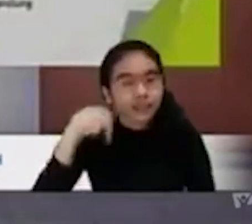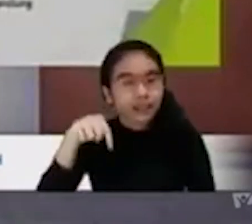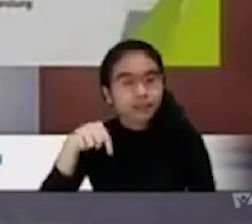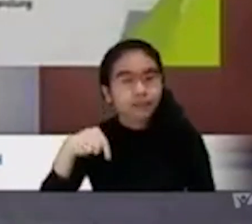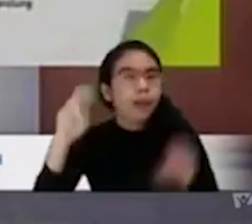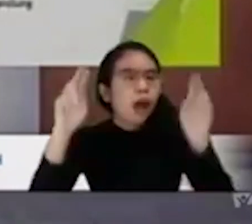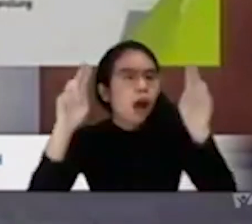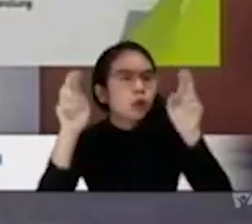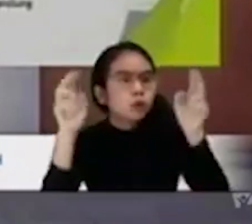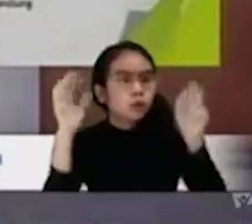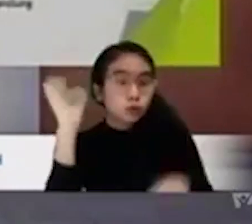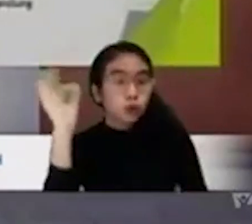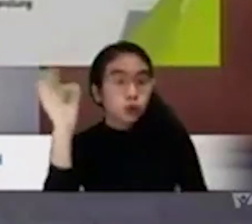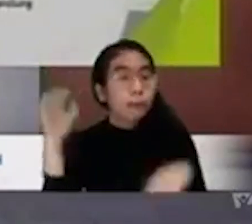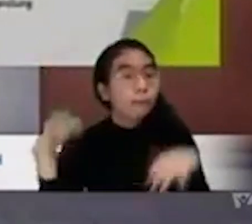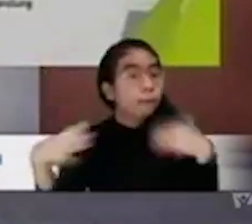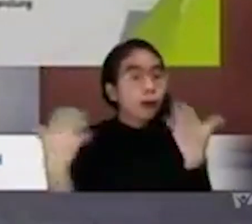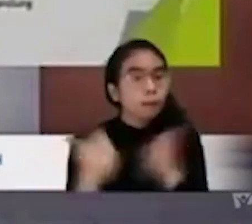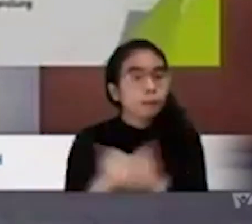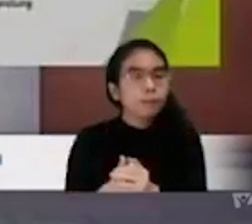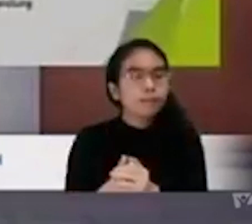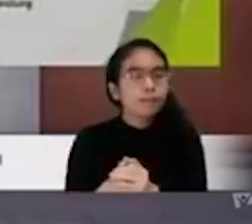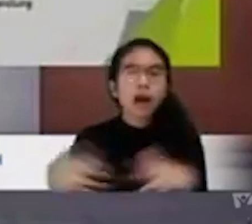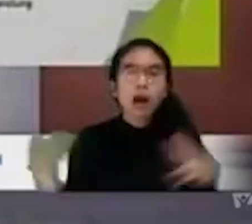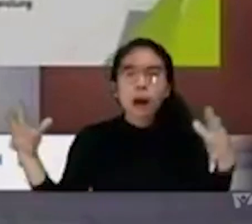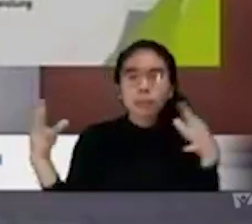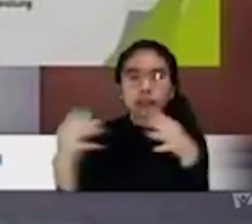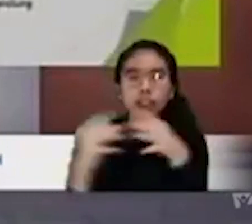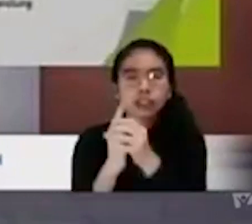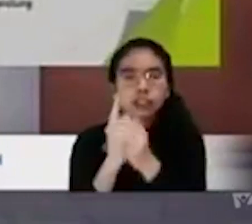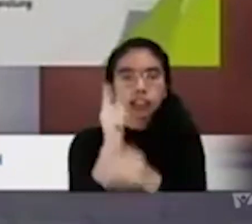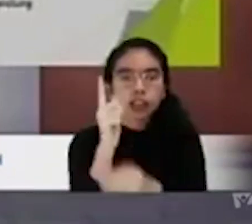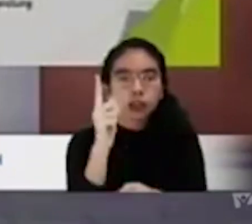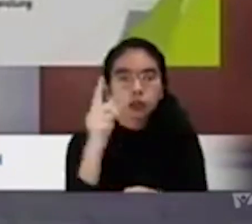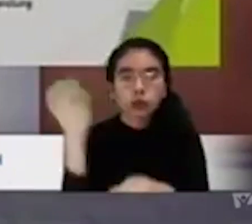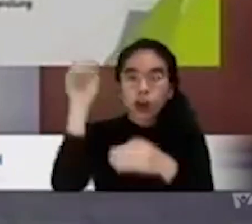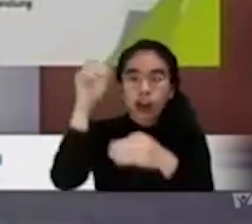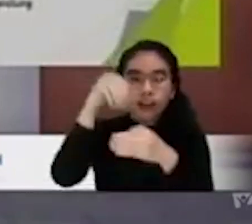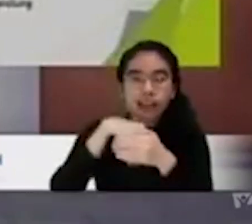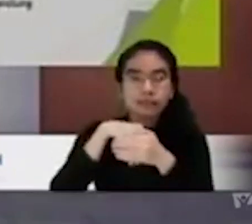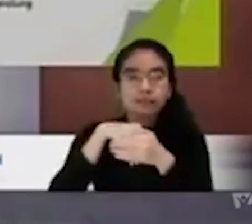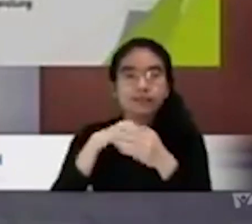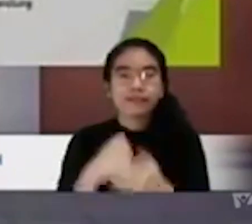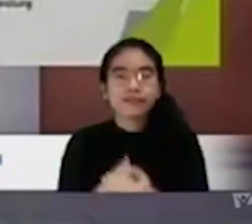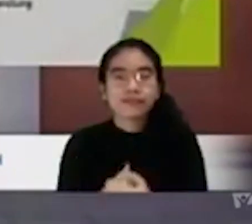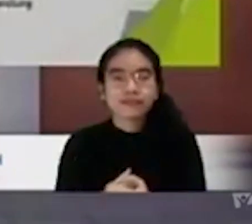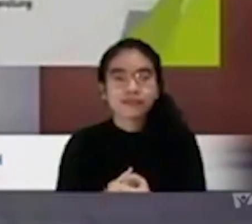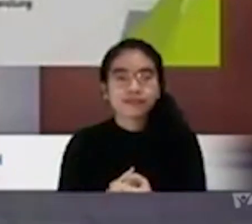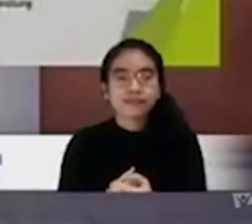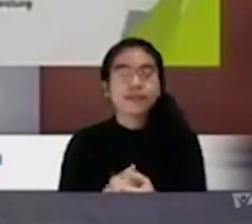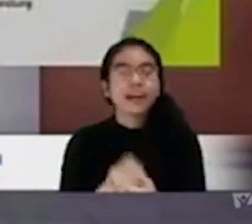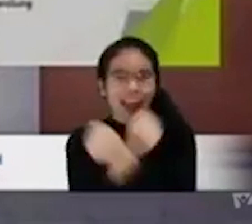diberikan, bersatu dalam melayani. Mari kita tunduk kepala